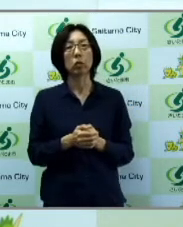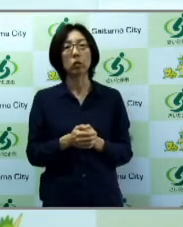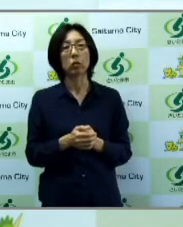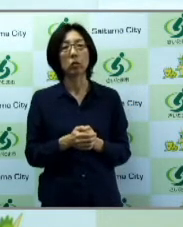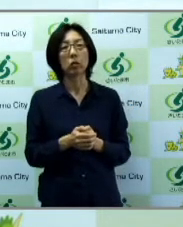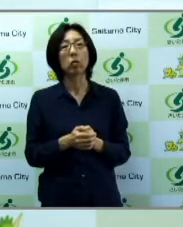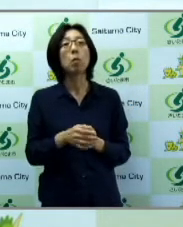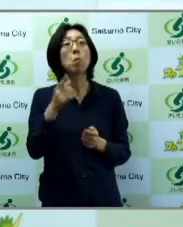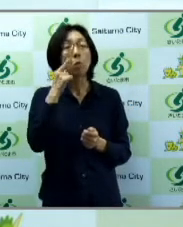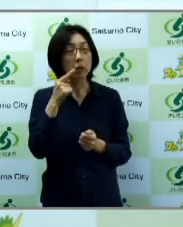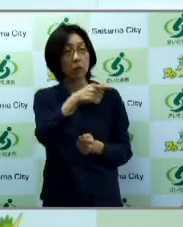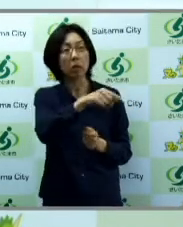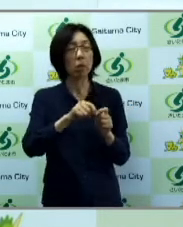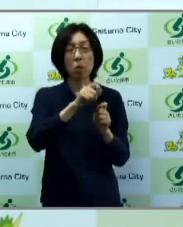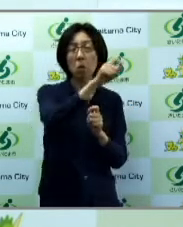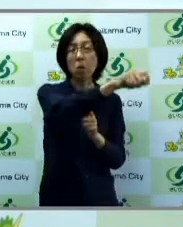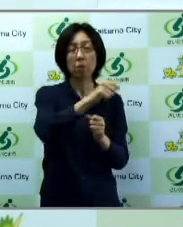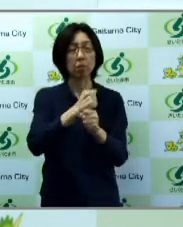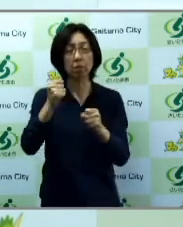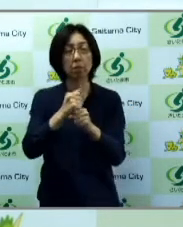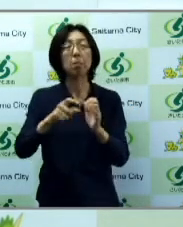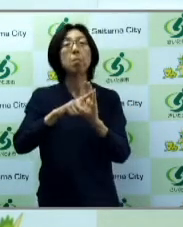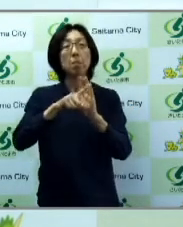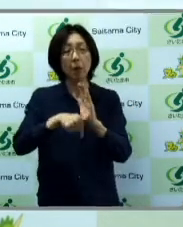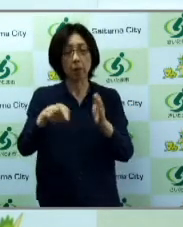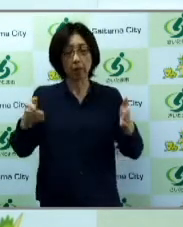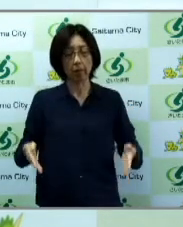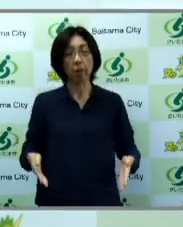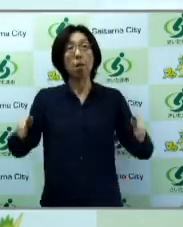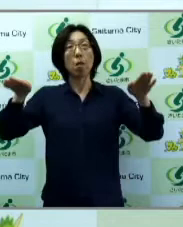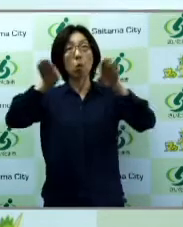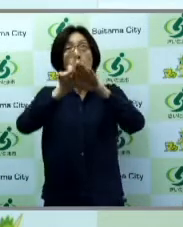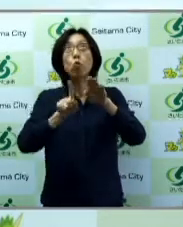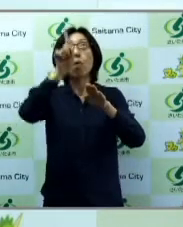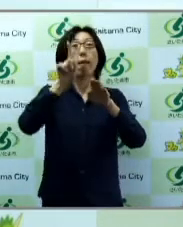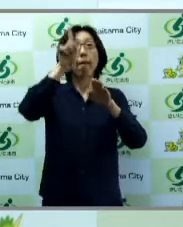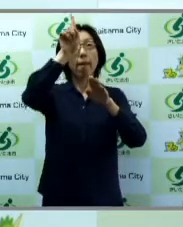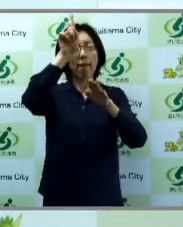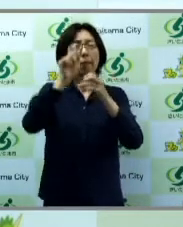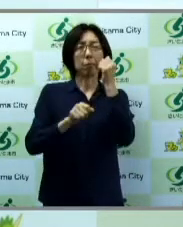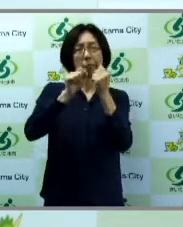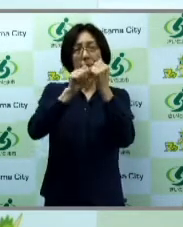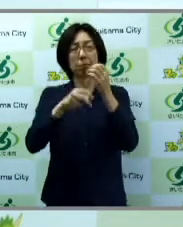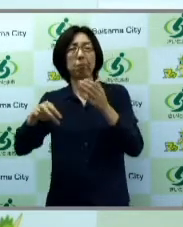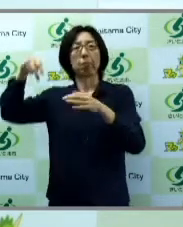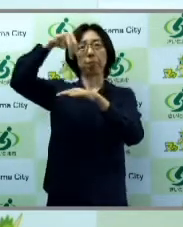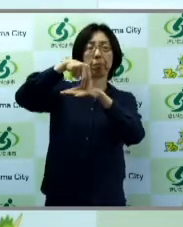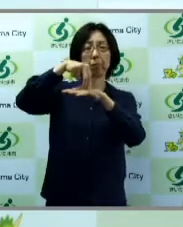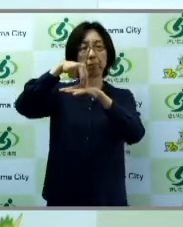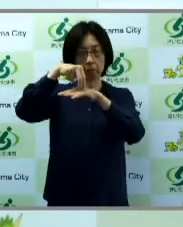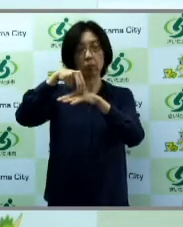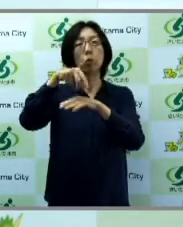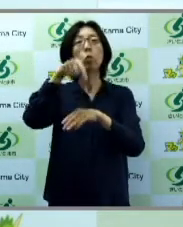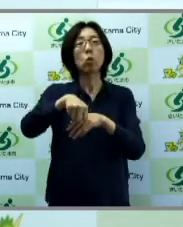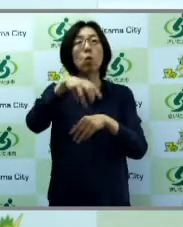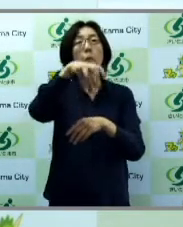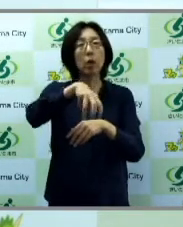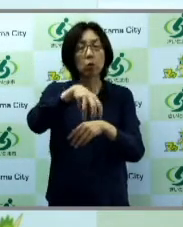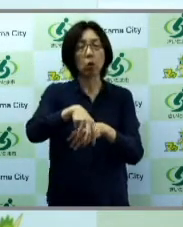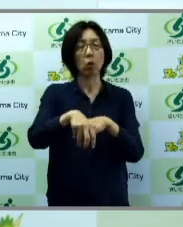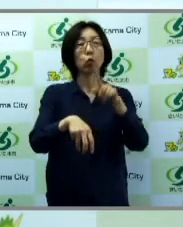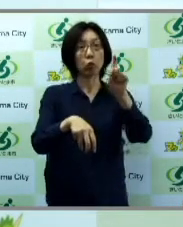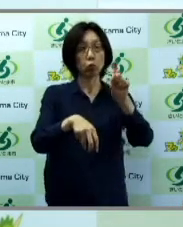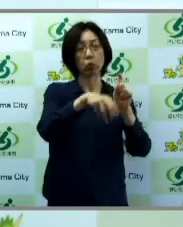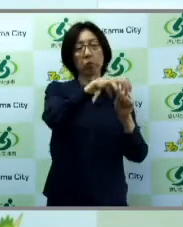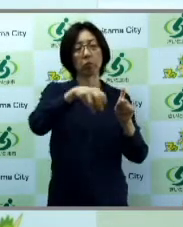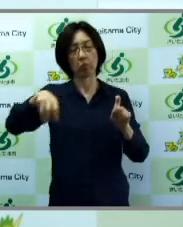上層階への緊急避難場所を増加をさせました。 これは10箇所増やしたところでございます。また緊